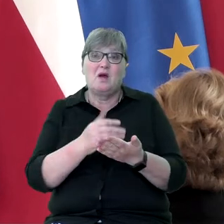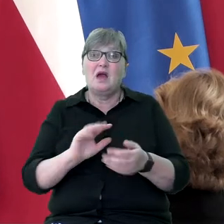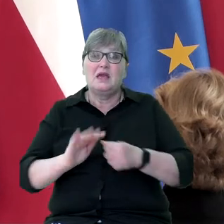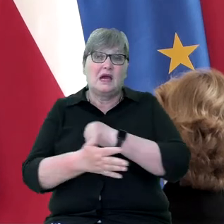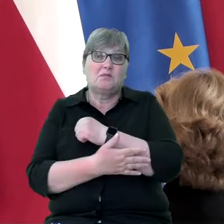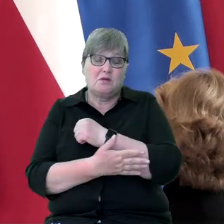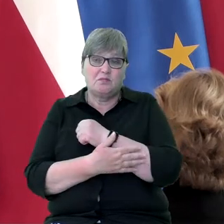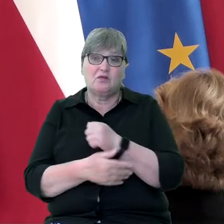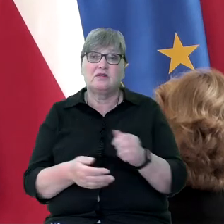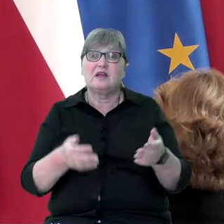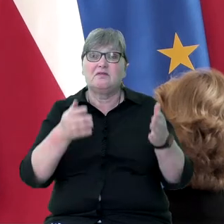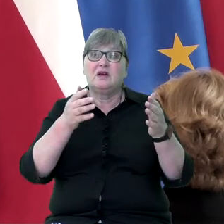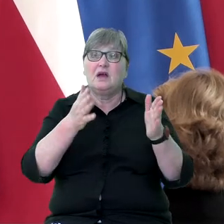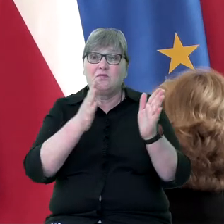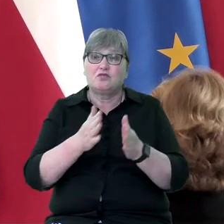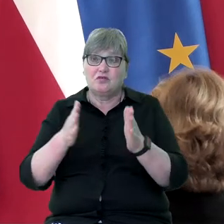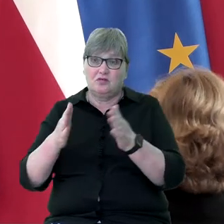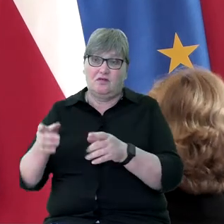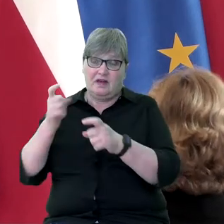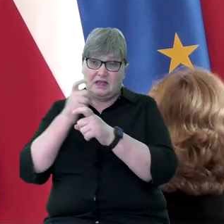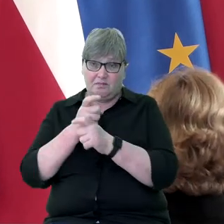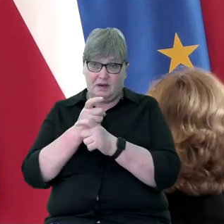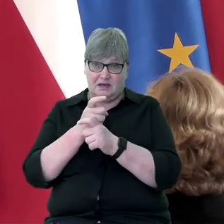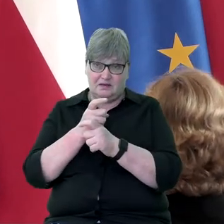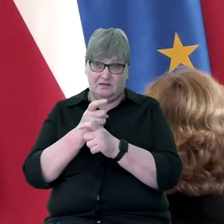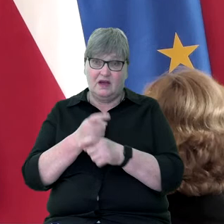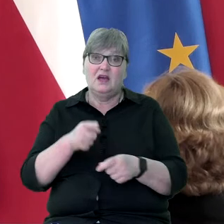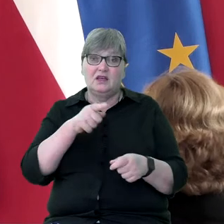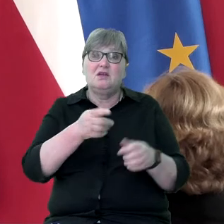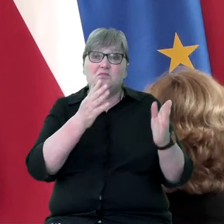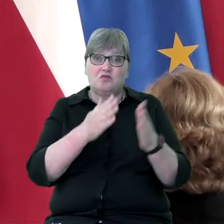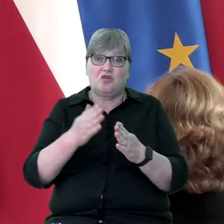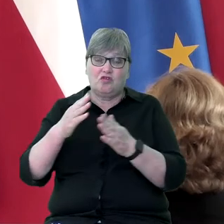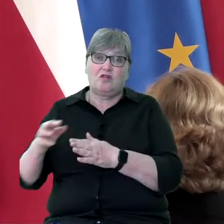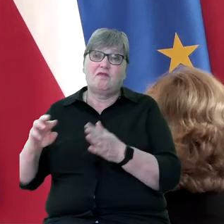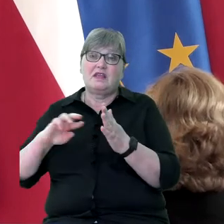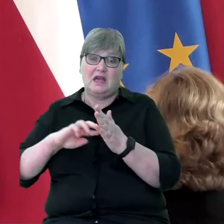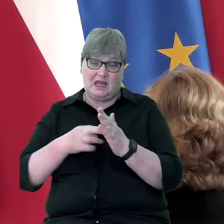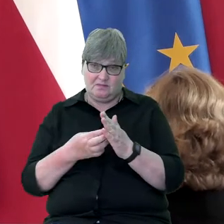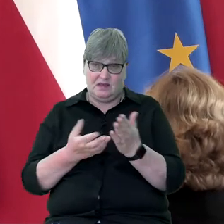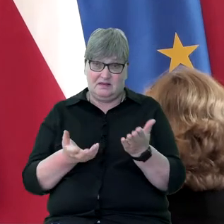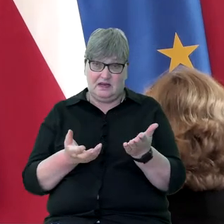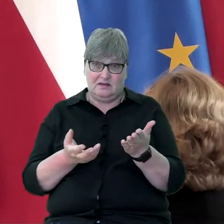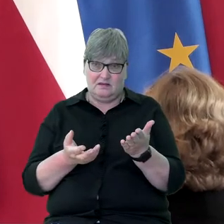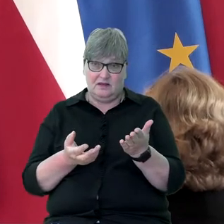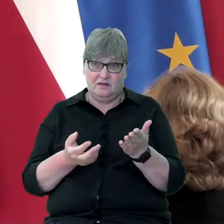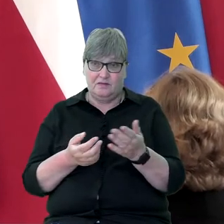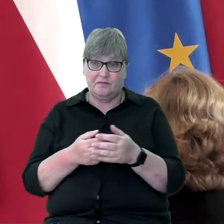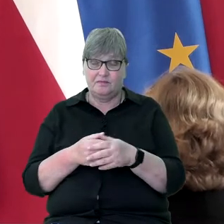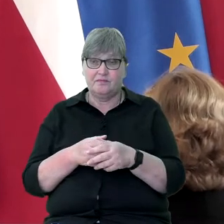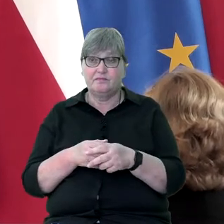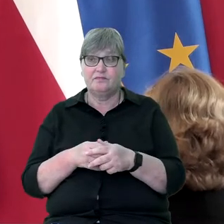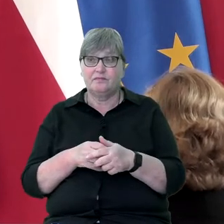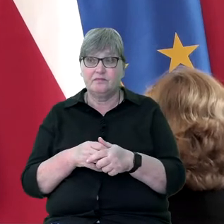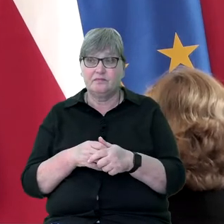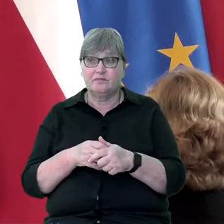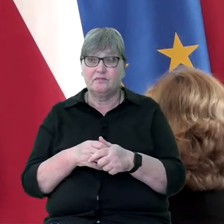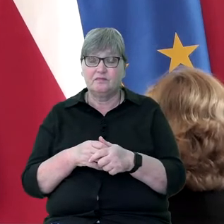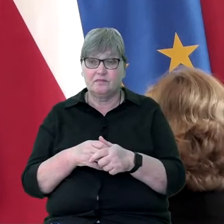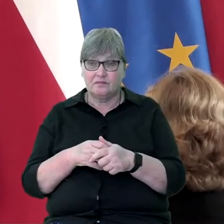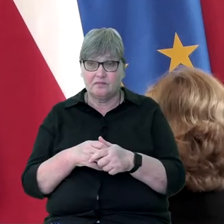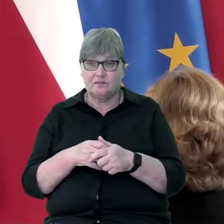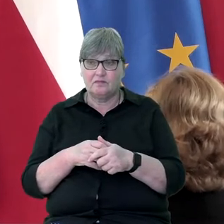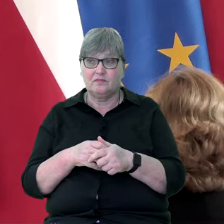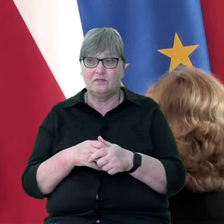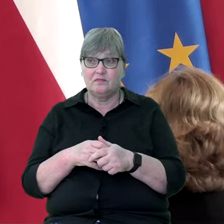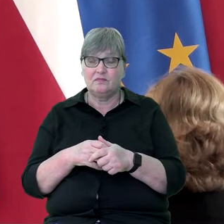nauce historycznej, to skądinąd do dzisiaj można wyczytywać i w wielu polskich opracowaniach, wielu polskich historyków ustroju